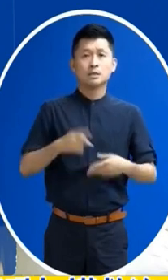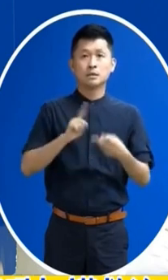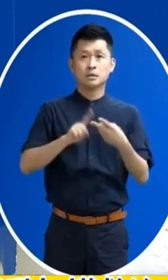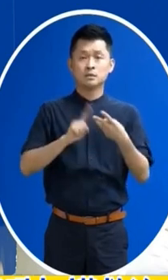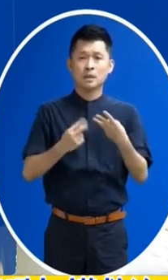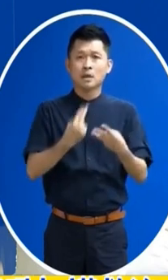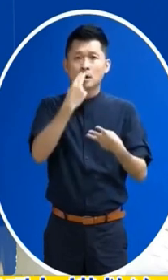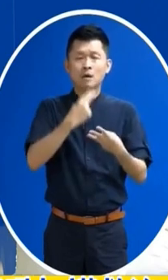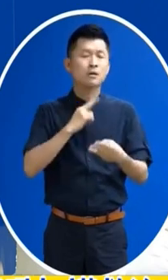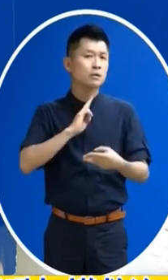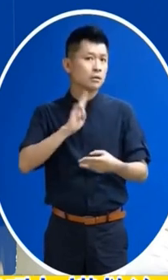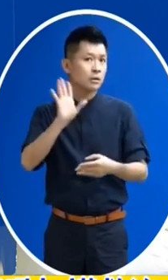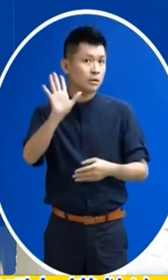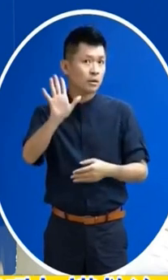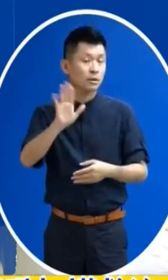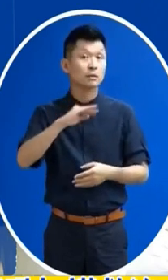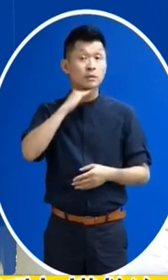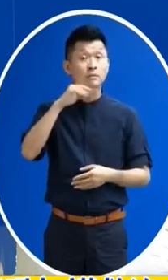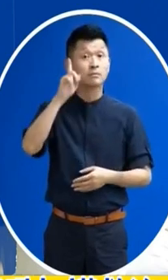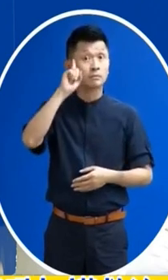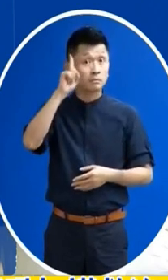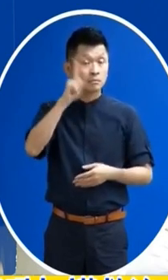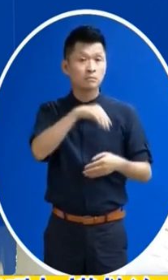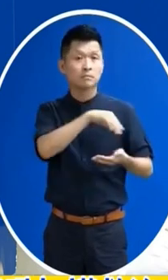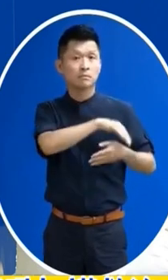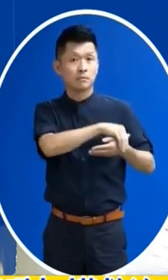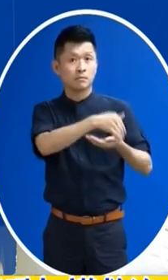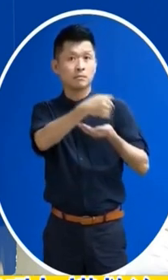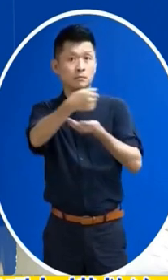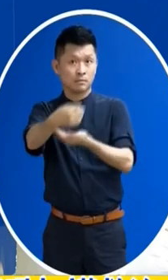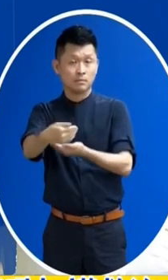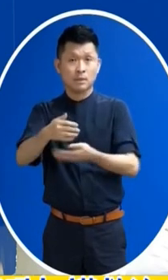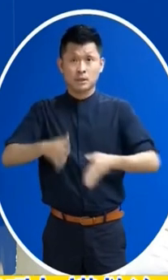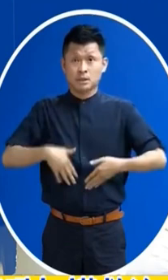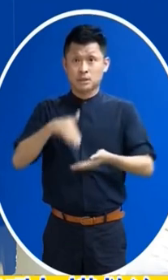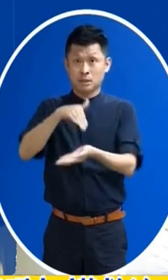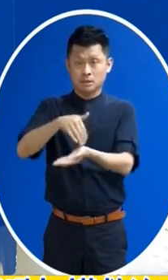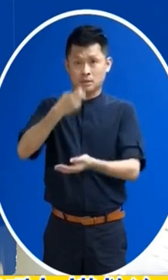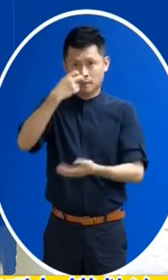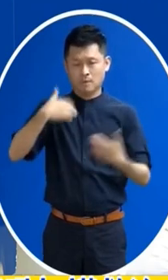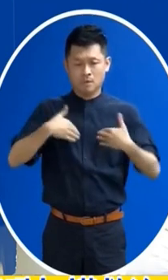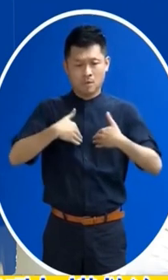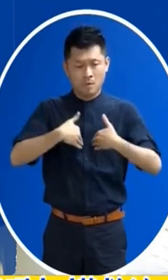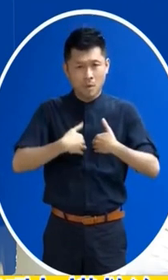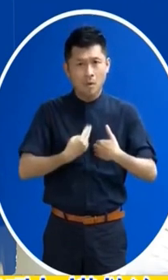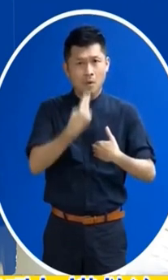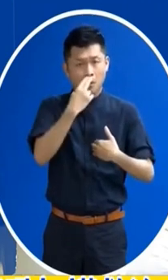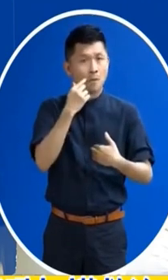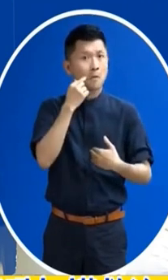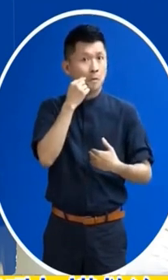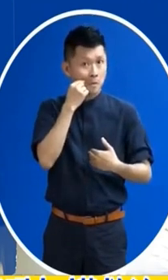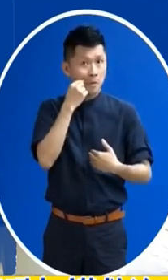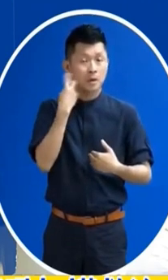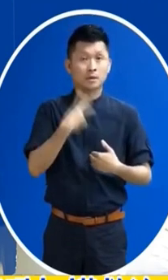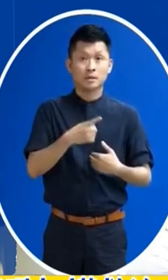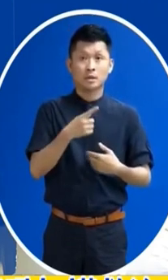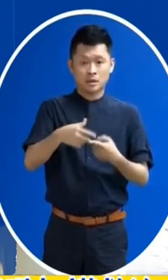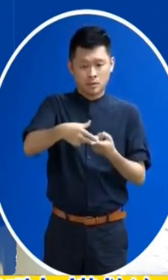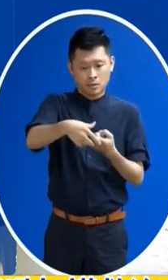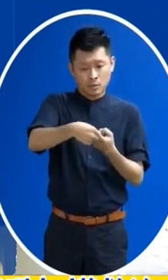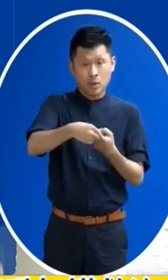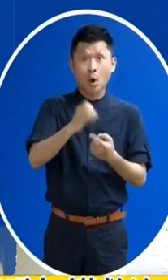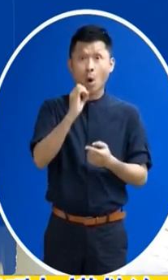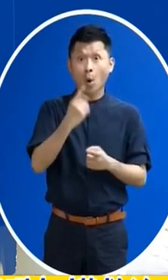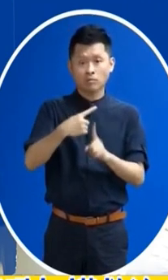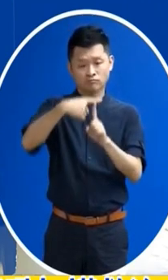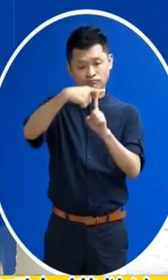吸的杂音，那隔日带到急诊，在急诊这边检查有胸凹、呼吸窘迫以及血氧偏低的情